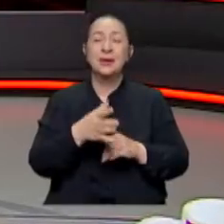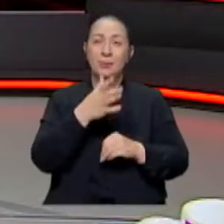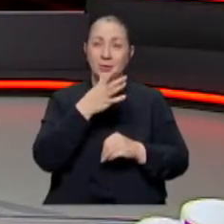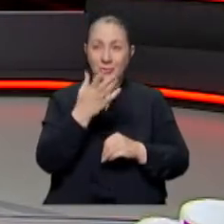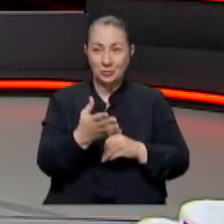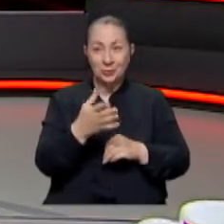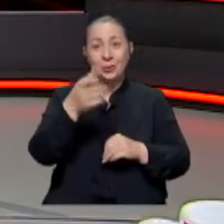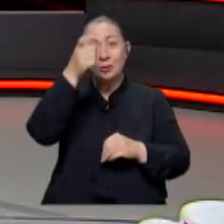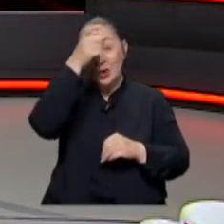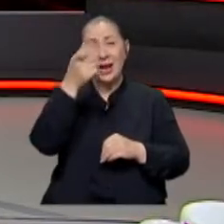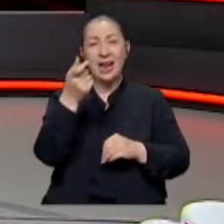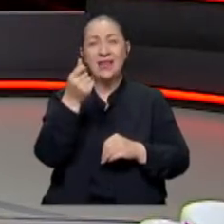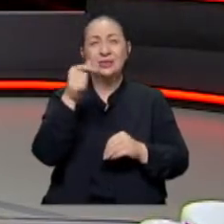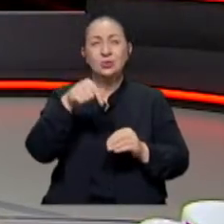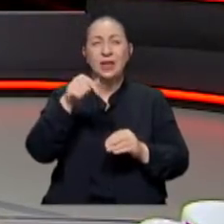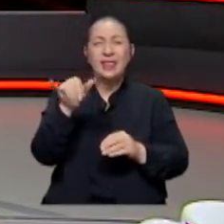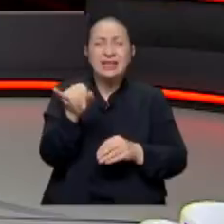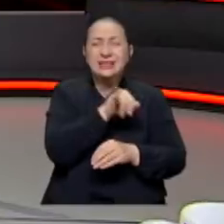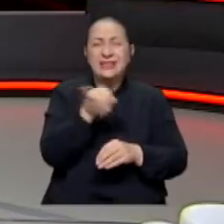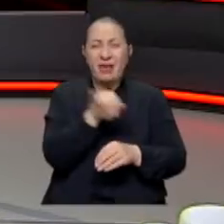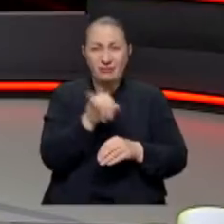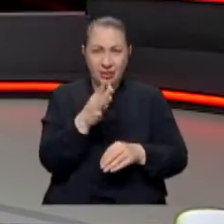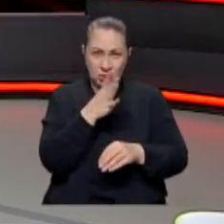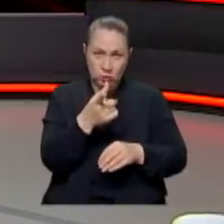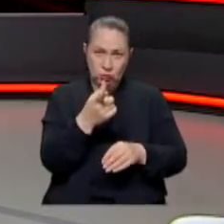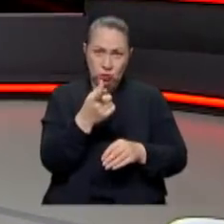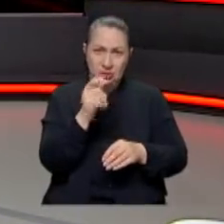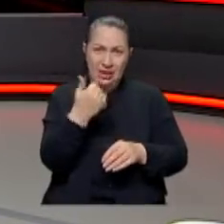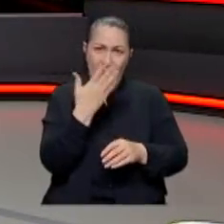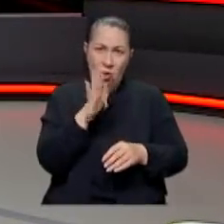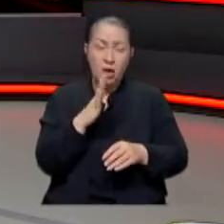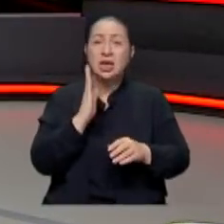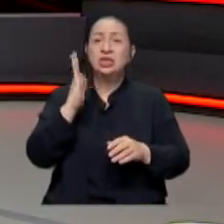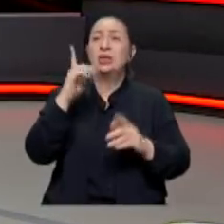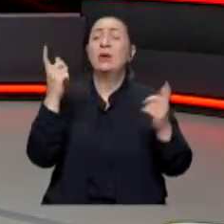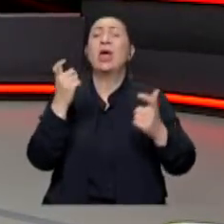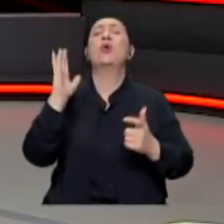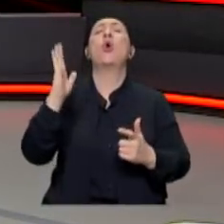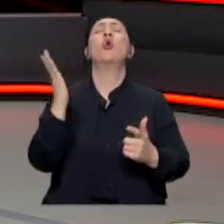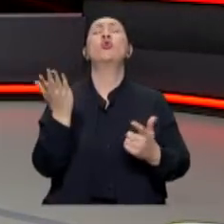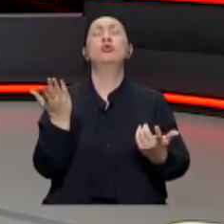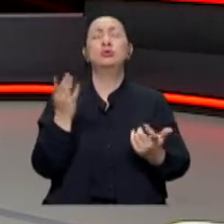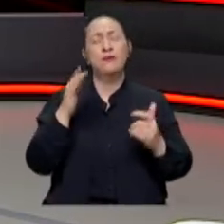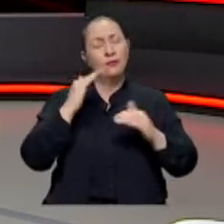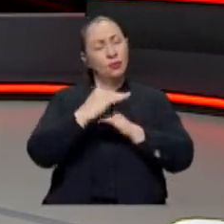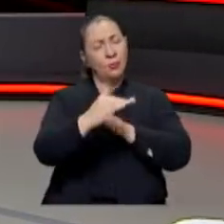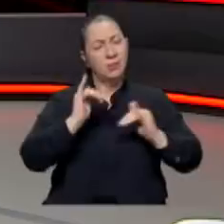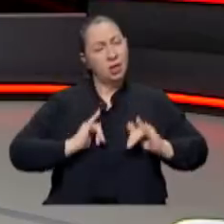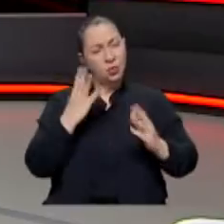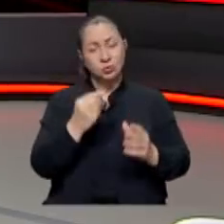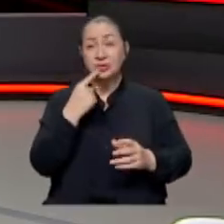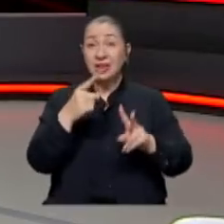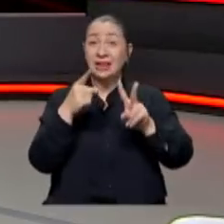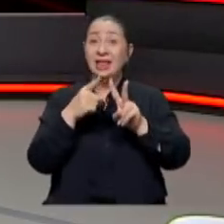biliyorsunuz Türk lirası şu anda en zayıf durumunda. Gideceği bir yer yok, vatandaş rahat olsun demişti Nurettin